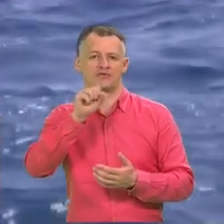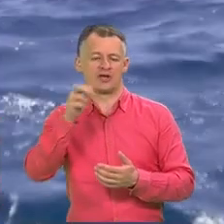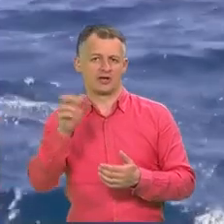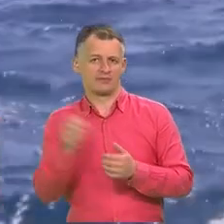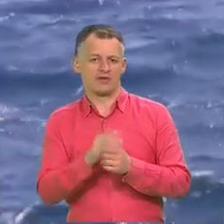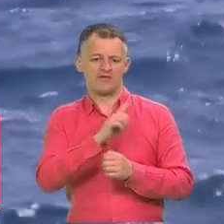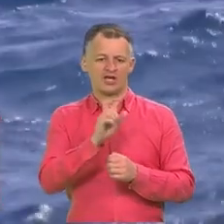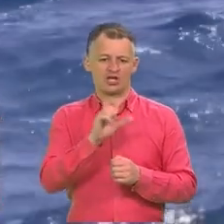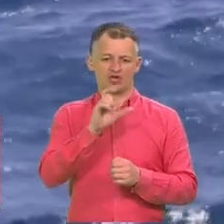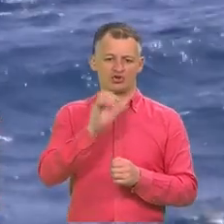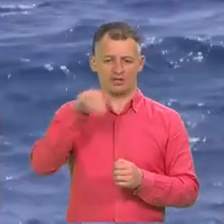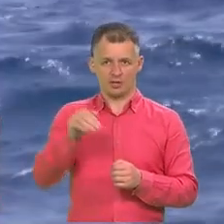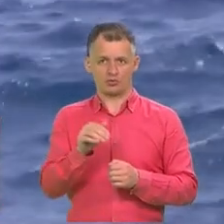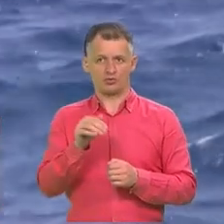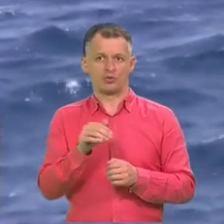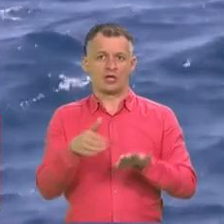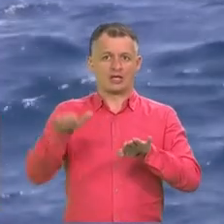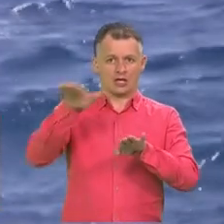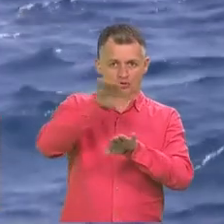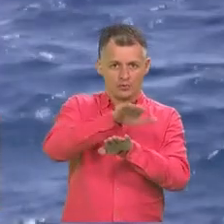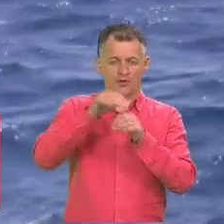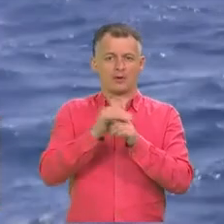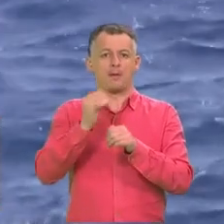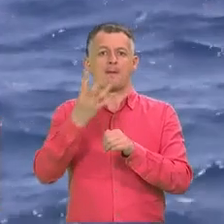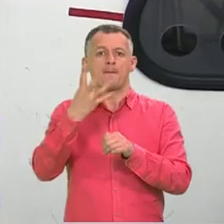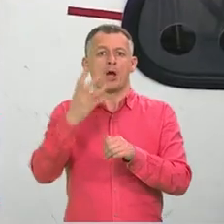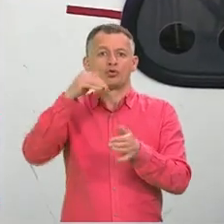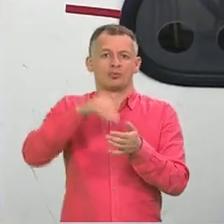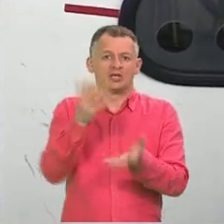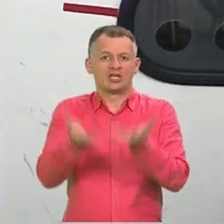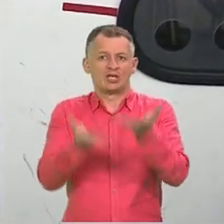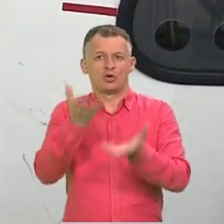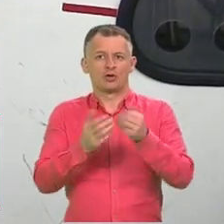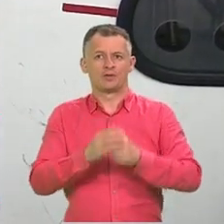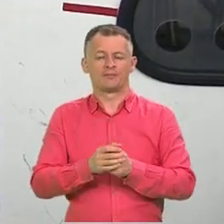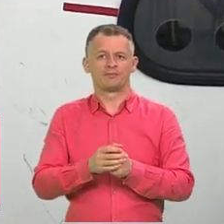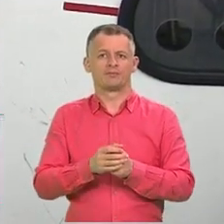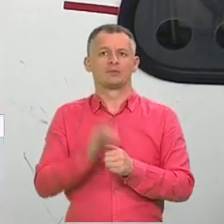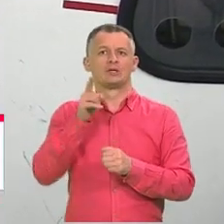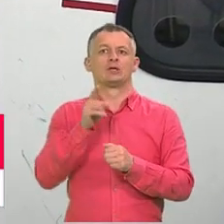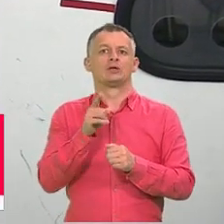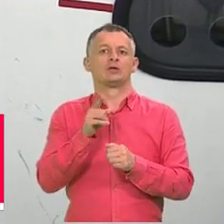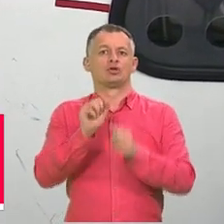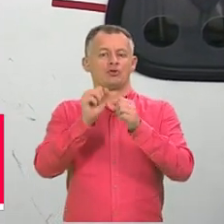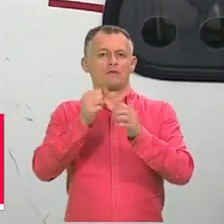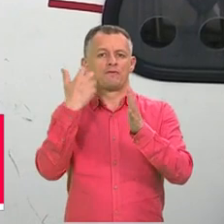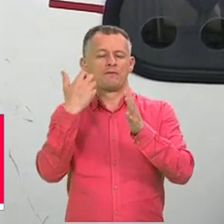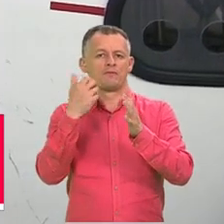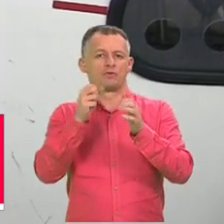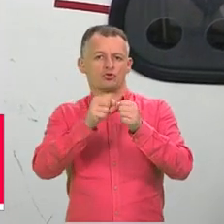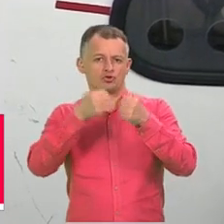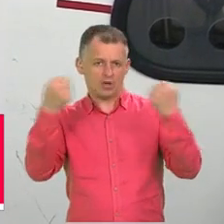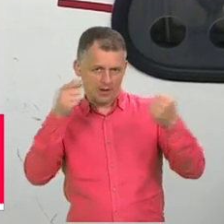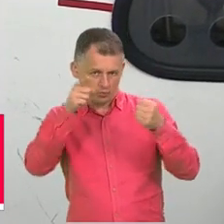al suprafeței submarinului există o presiune de 4000 de kilograme. Atât hublourile, cât și materialul exterior este extrem